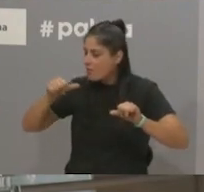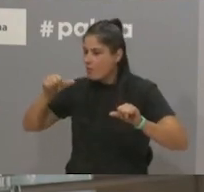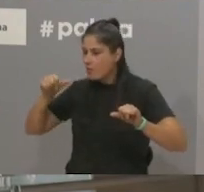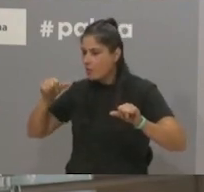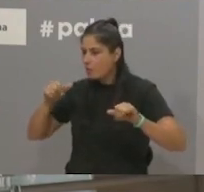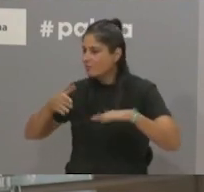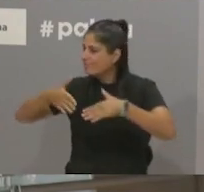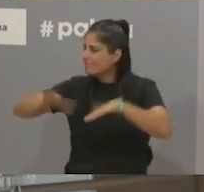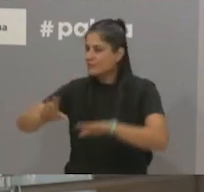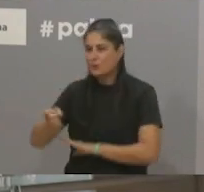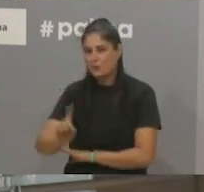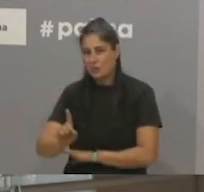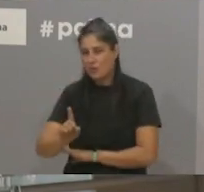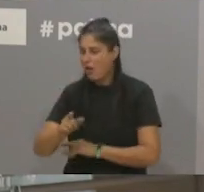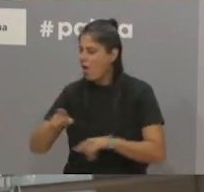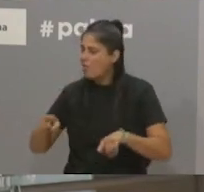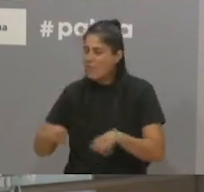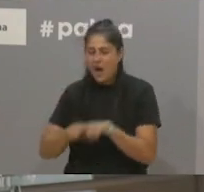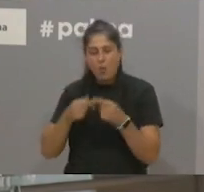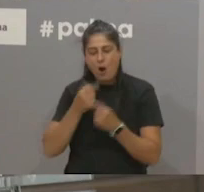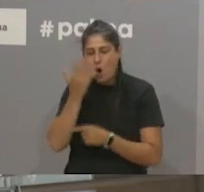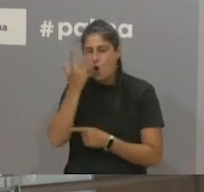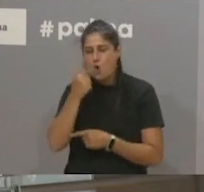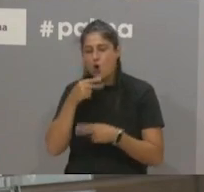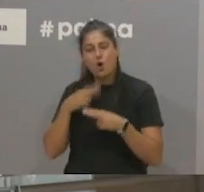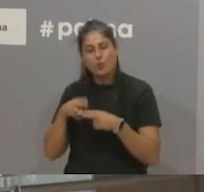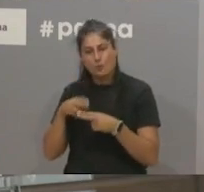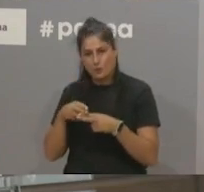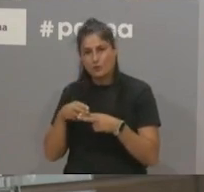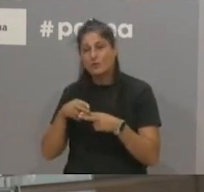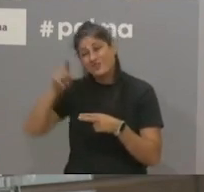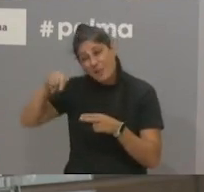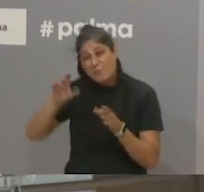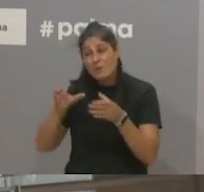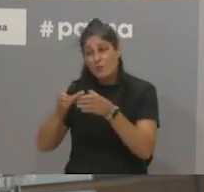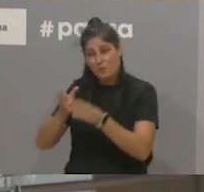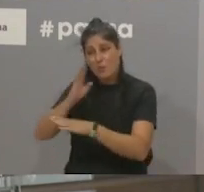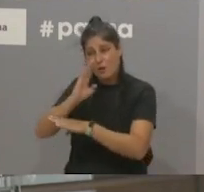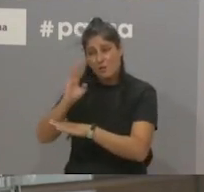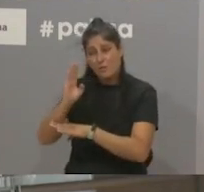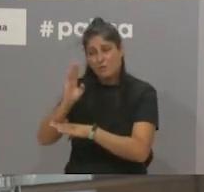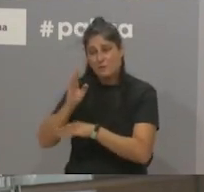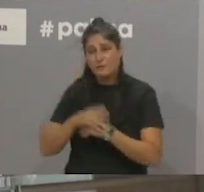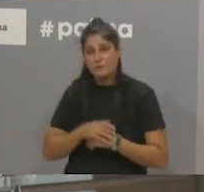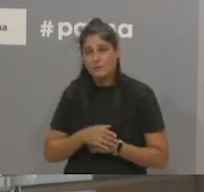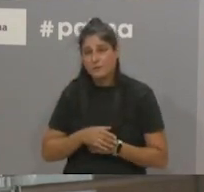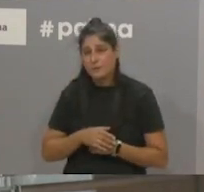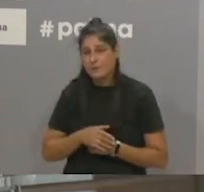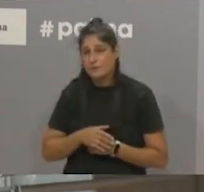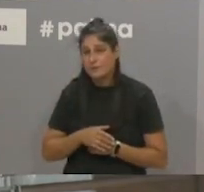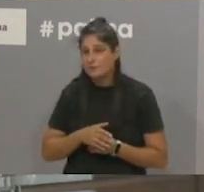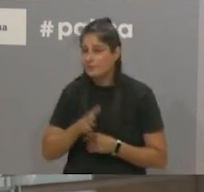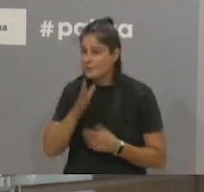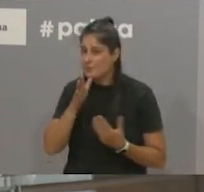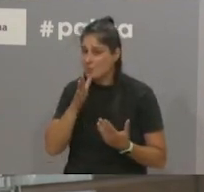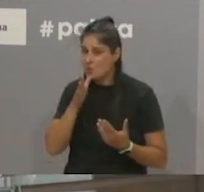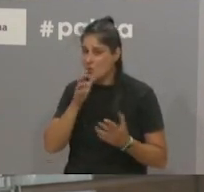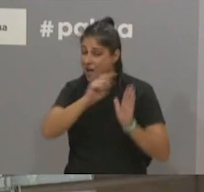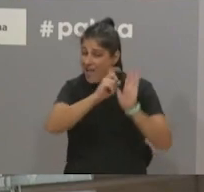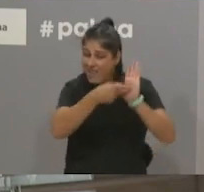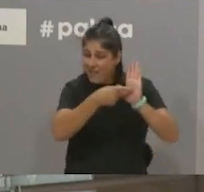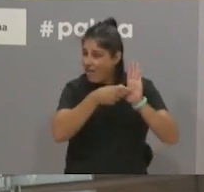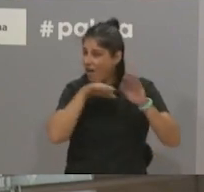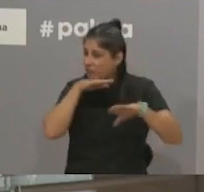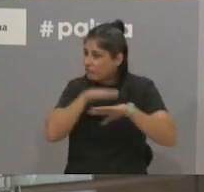predecessors de tots els colors polítics, també del Partit Popular, encara que només sigui perquè no resulta legalment